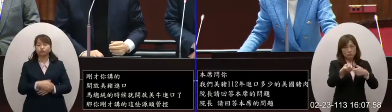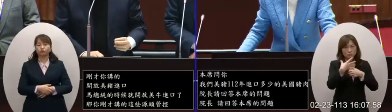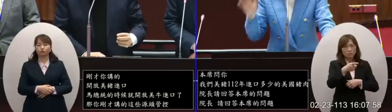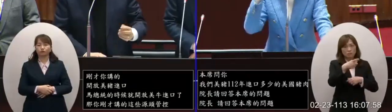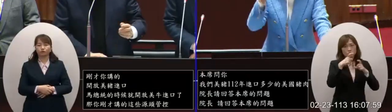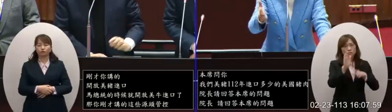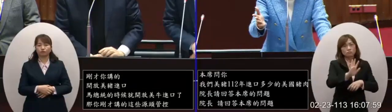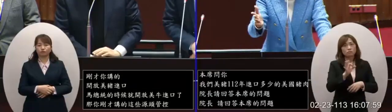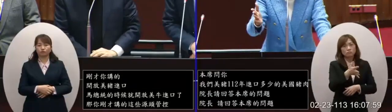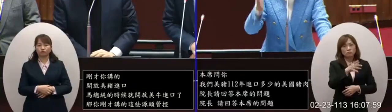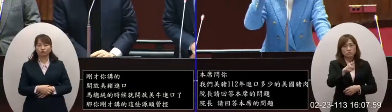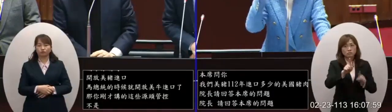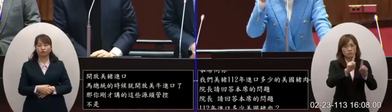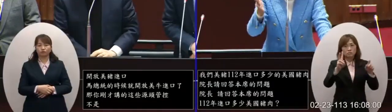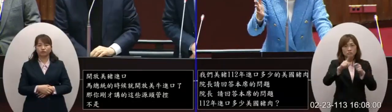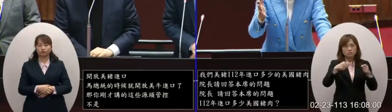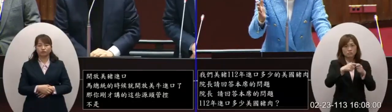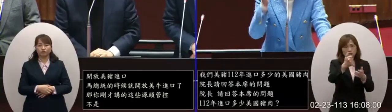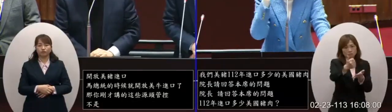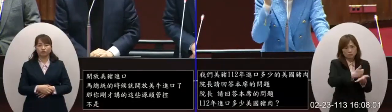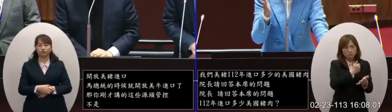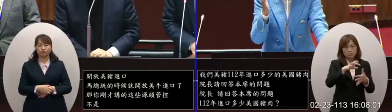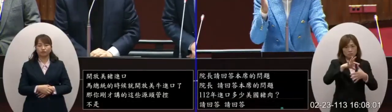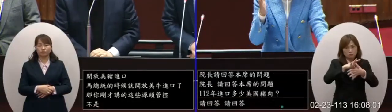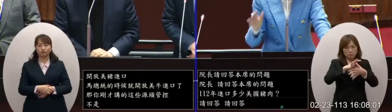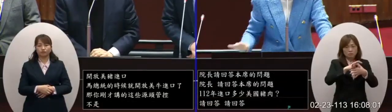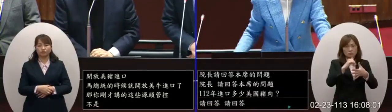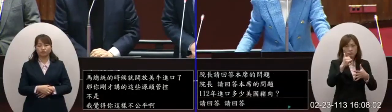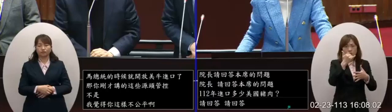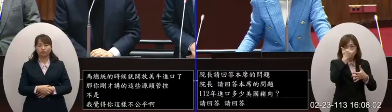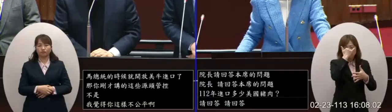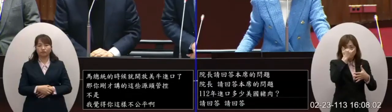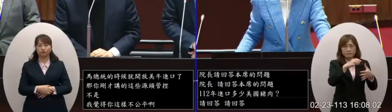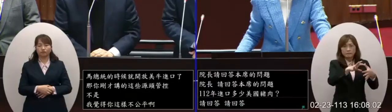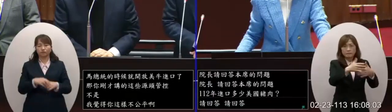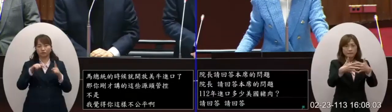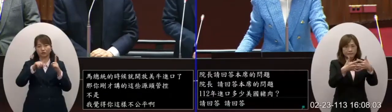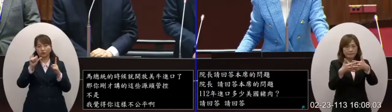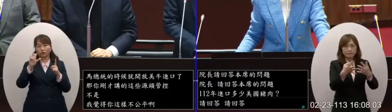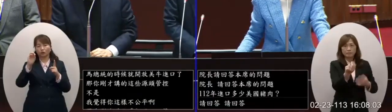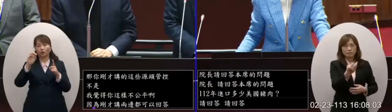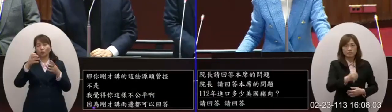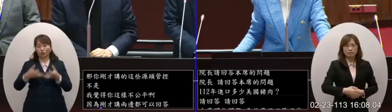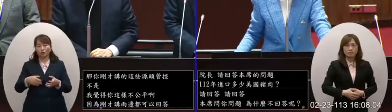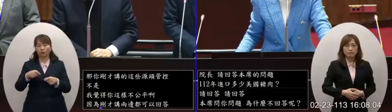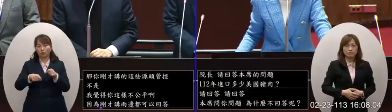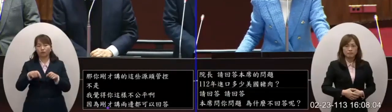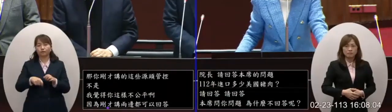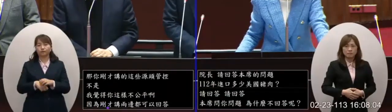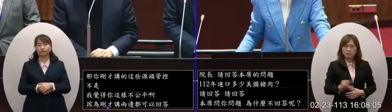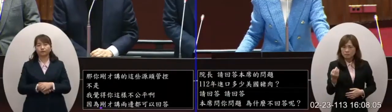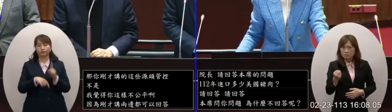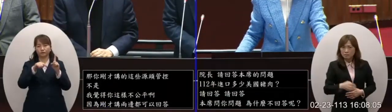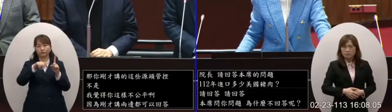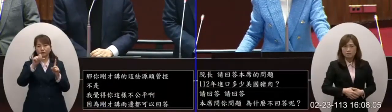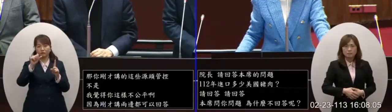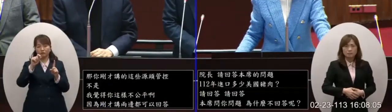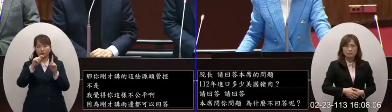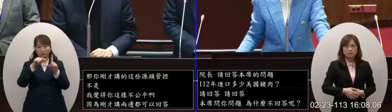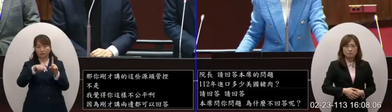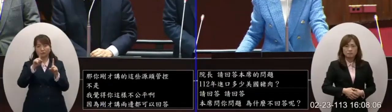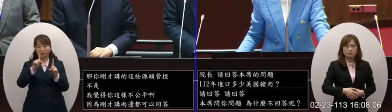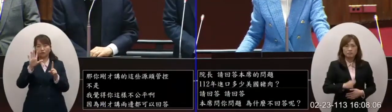什么不回答呢？112年进口多少美国猪肉？你知道吗？ 1.15万吨 啊。 多少？